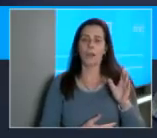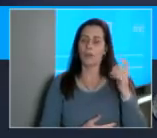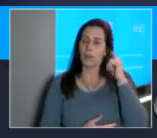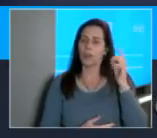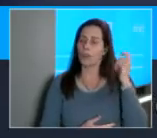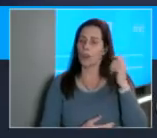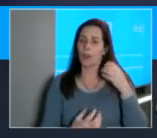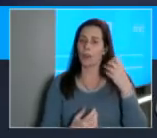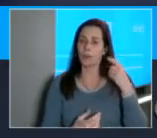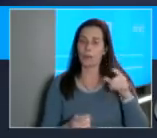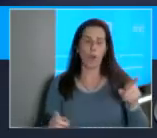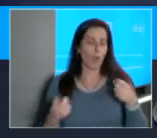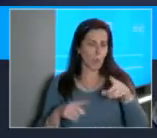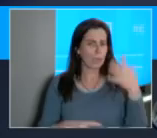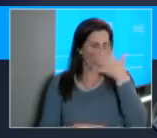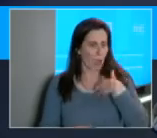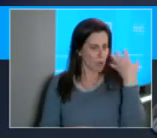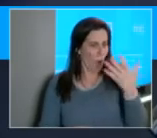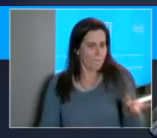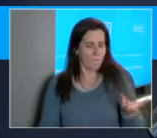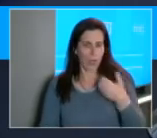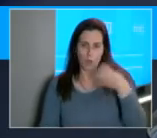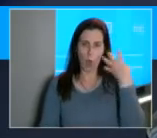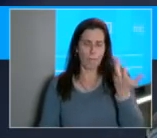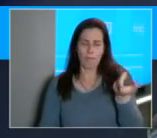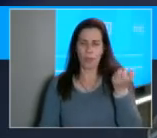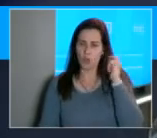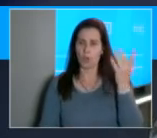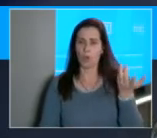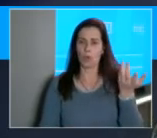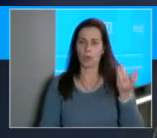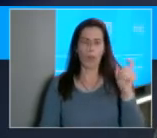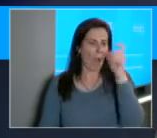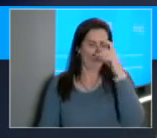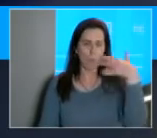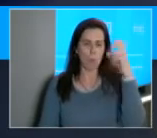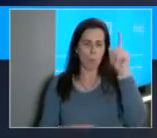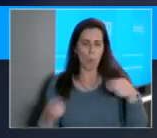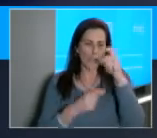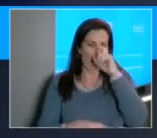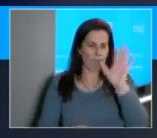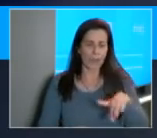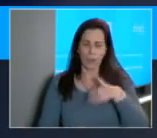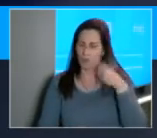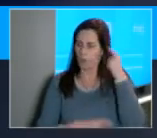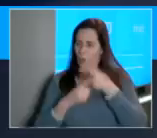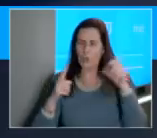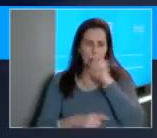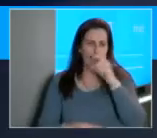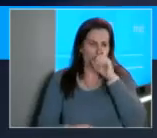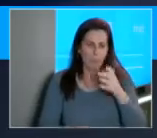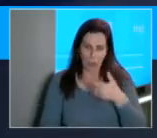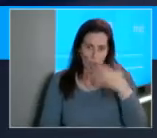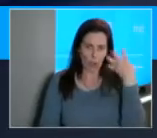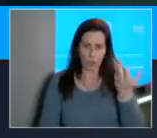אוהב לשמוע מוזיקה מזרחית, אני אוהב לשמוע את פריד אל-אטרש, אני אוהב לשמוע את עבד אל-חלים חפז, אני